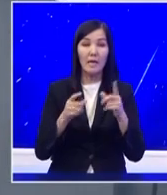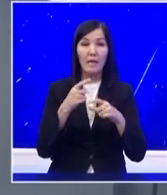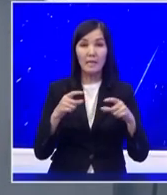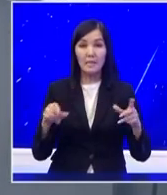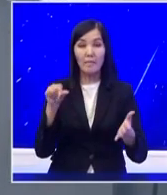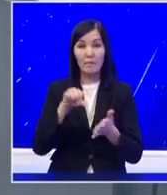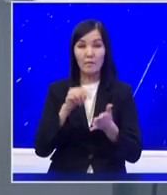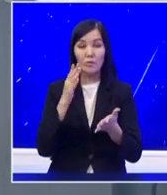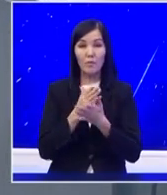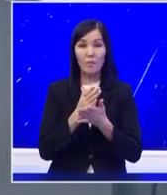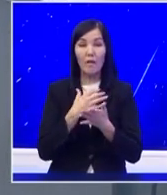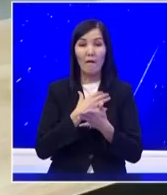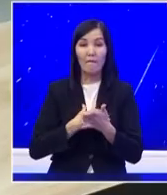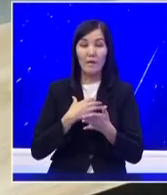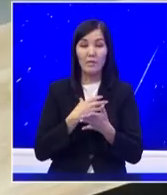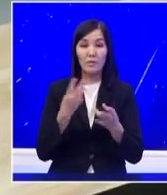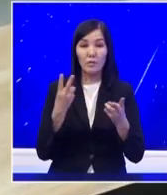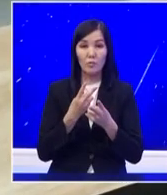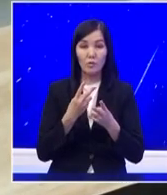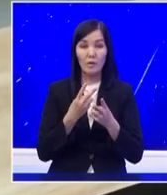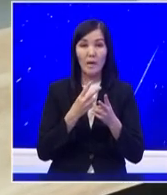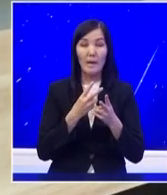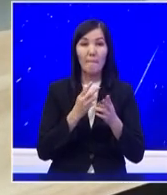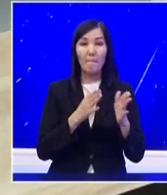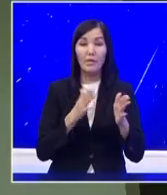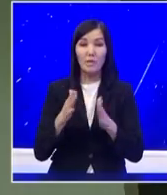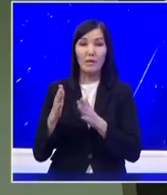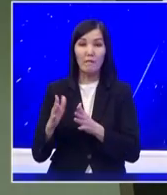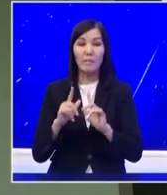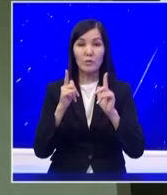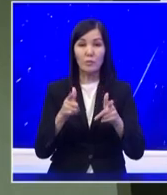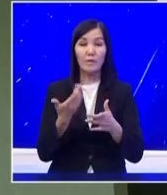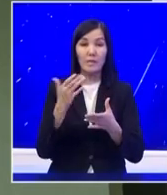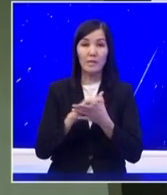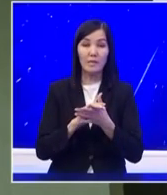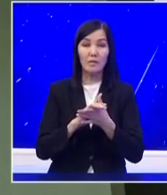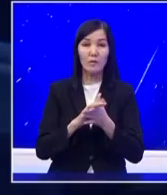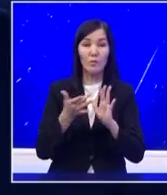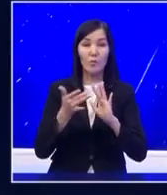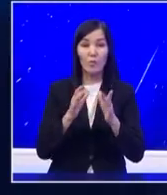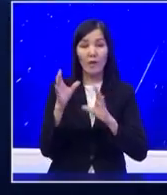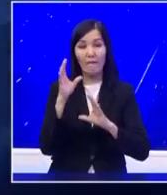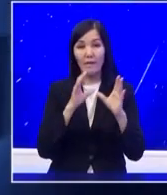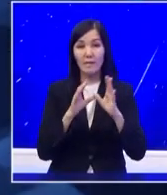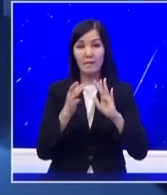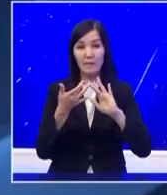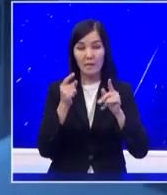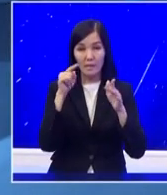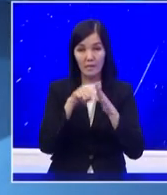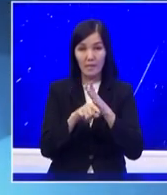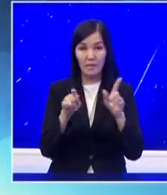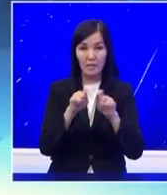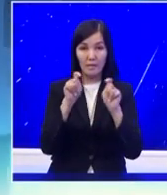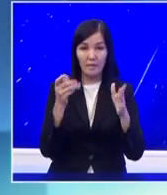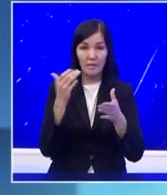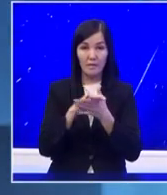Важно отметить, со всей необходимой информацией и пошаговой инструкцией по поступлению можно ознакомиться на сайтах университетов. Алексей Цой, Ержан Дюсин,